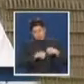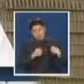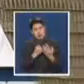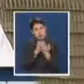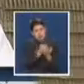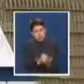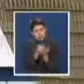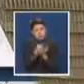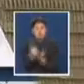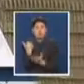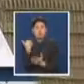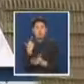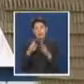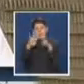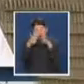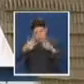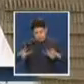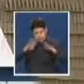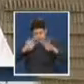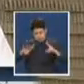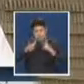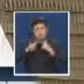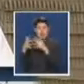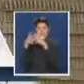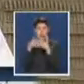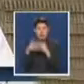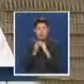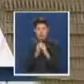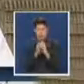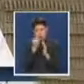ช่วยเหลือกันมาทั้งในอาเซียนทั้งสหรัฐทั้งจี